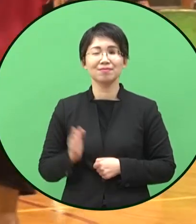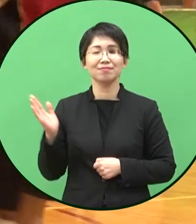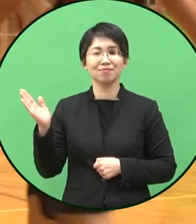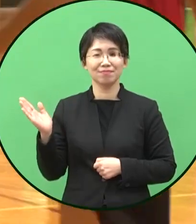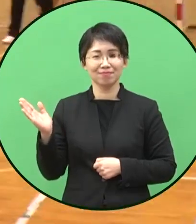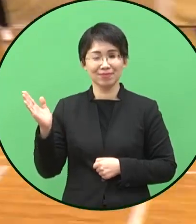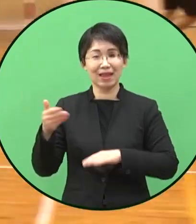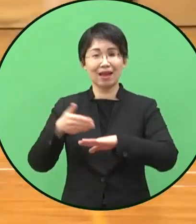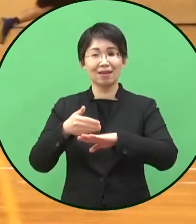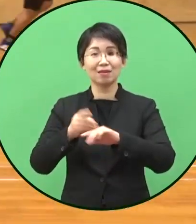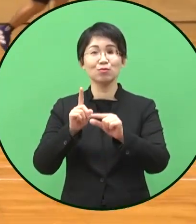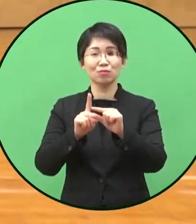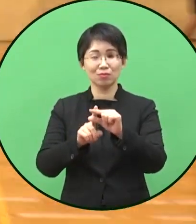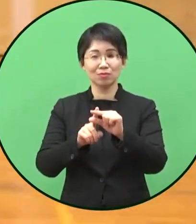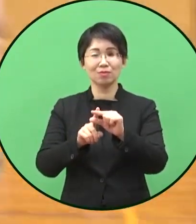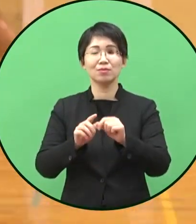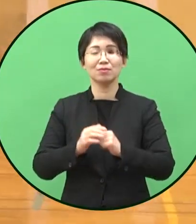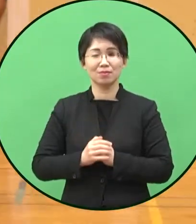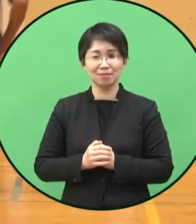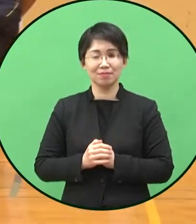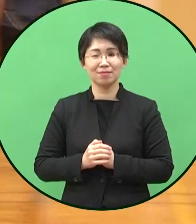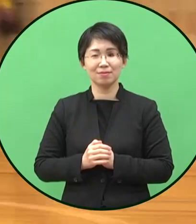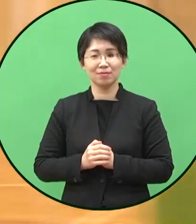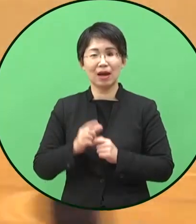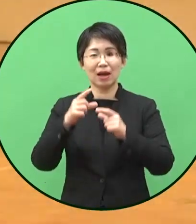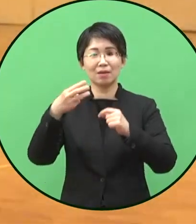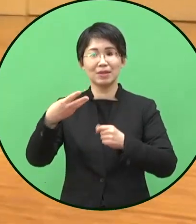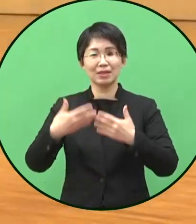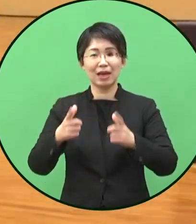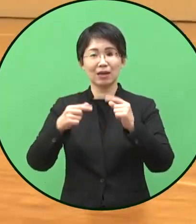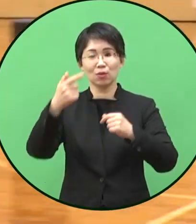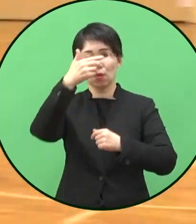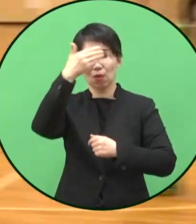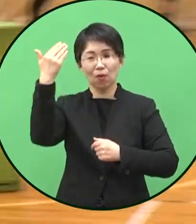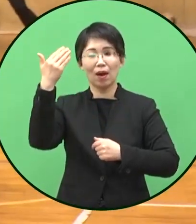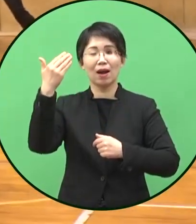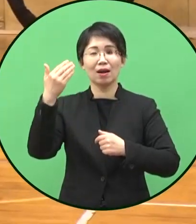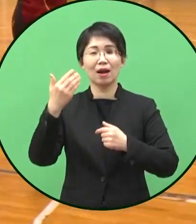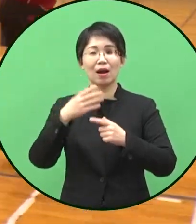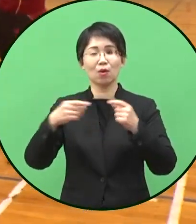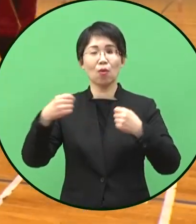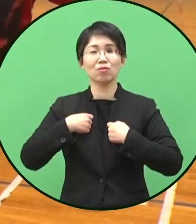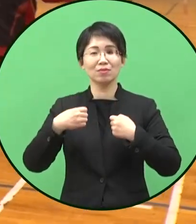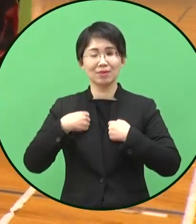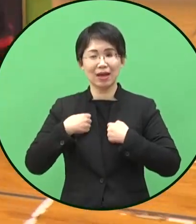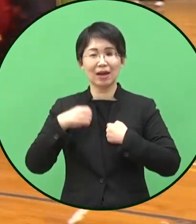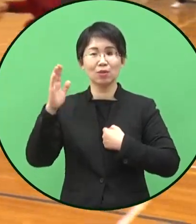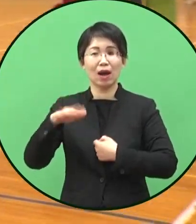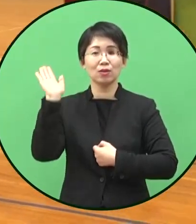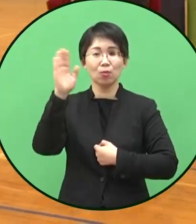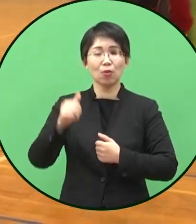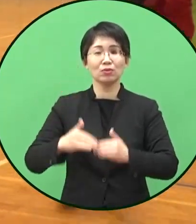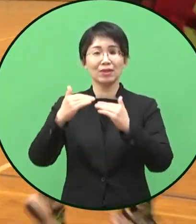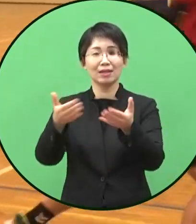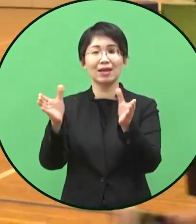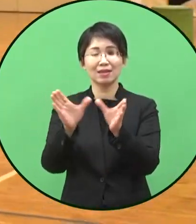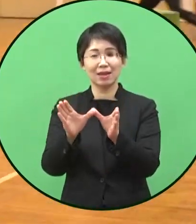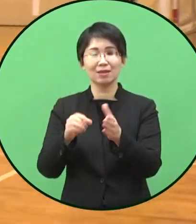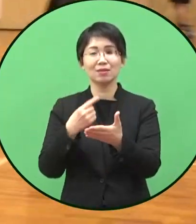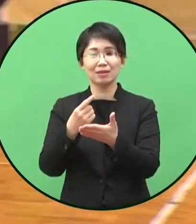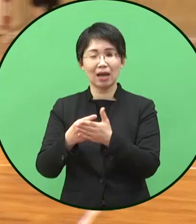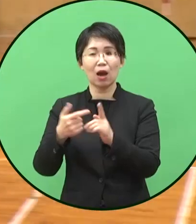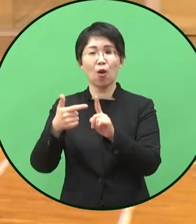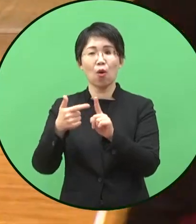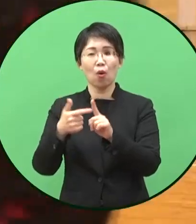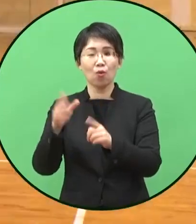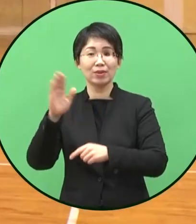こちらで練習しているのは三重とコアコ国体ハンドボール青年男子に出場するホンダハンドボ